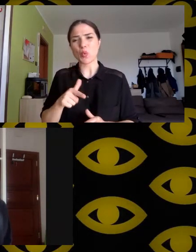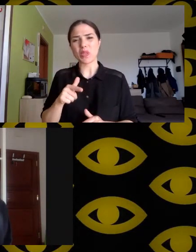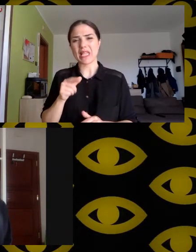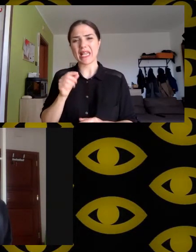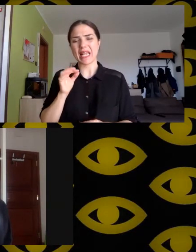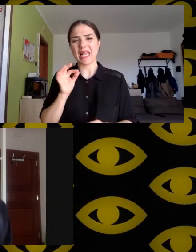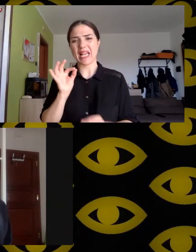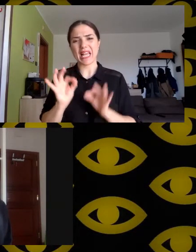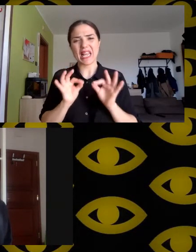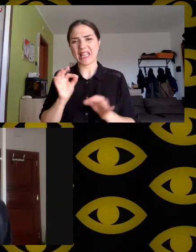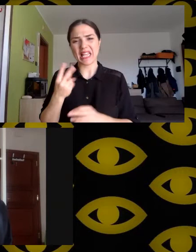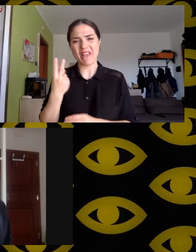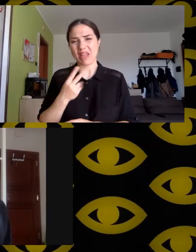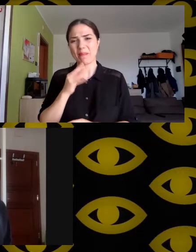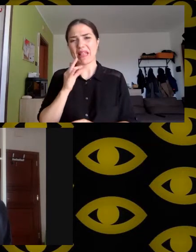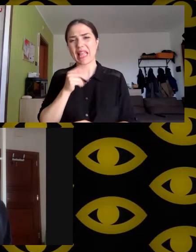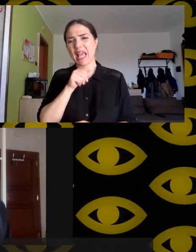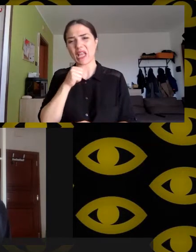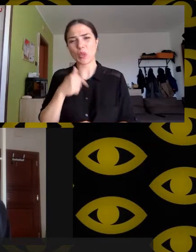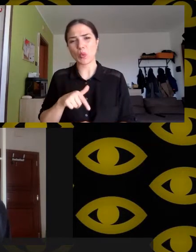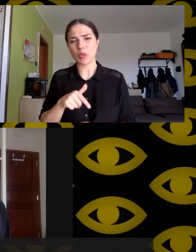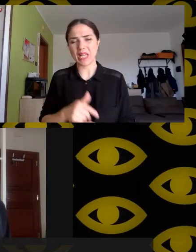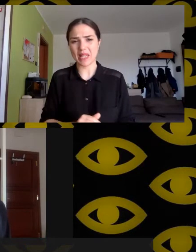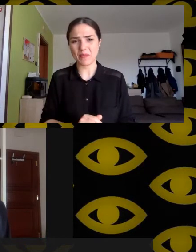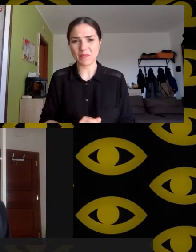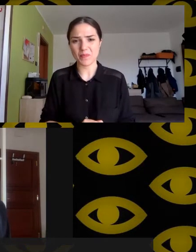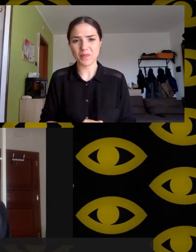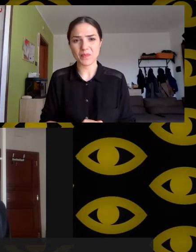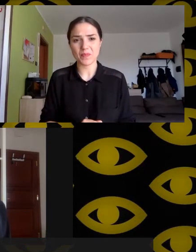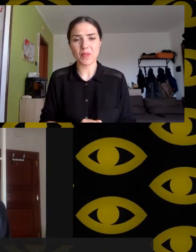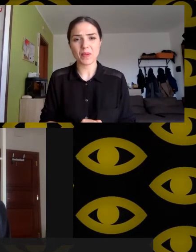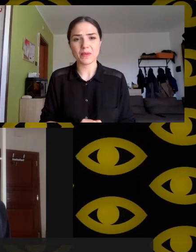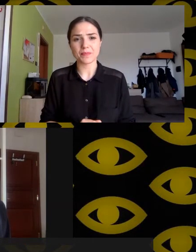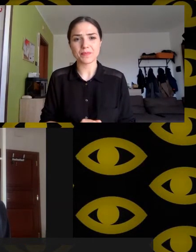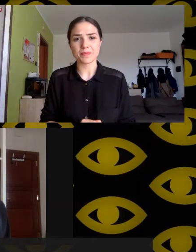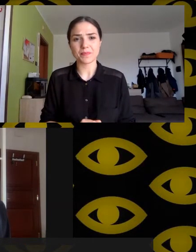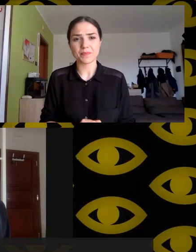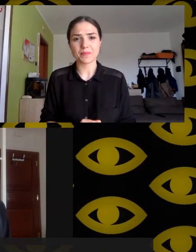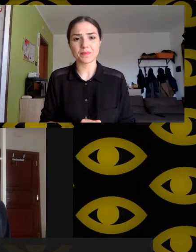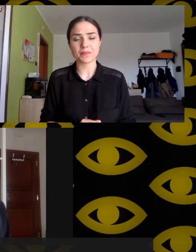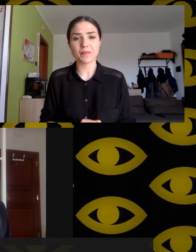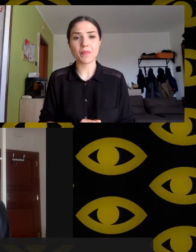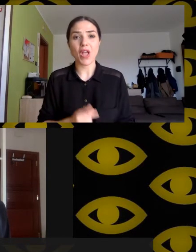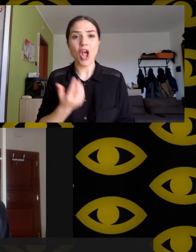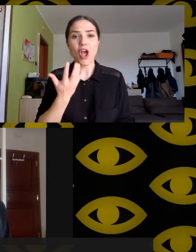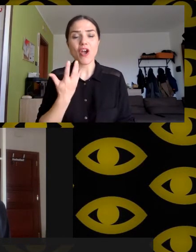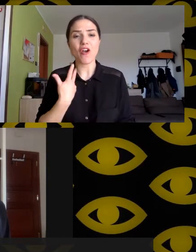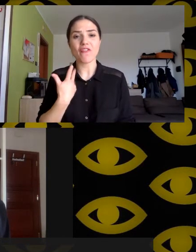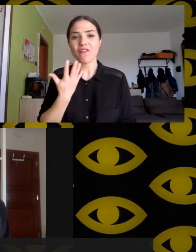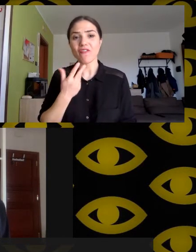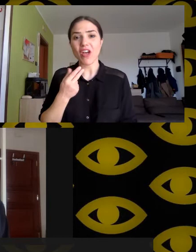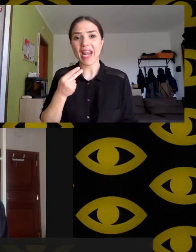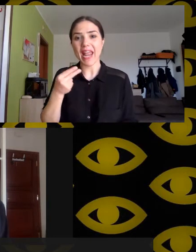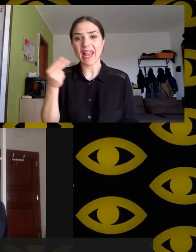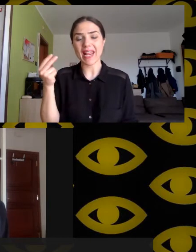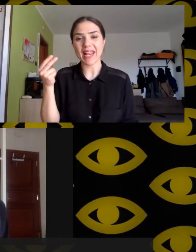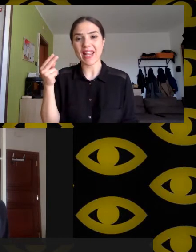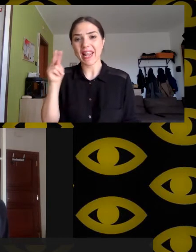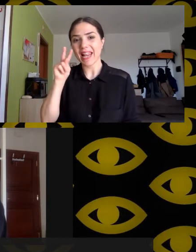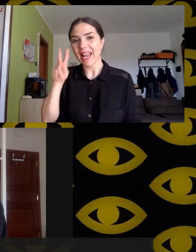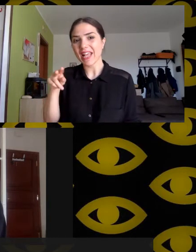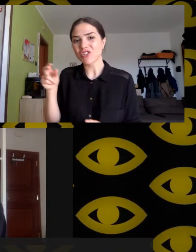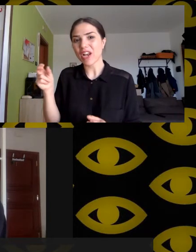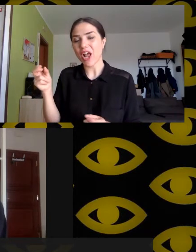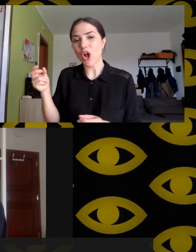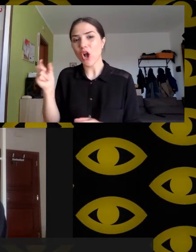capito il tuo messaggio. Chi lo vuole approfondire andrà a vedersi su internet. Io vorrei leggere i commenti di Rossella, che dice: grazie Annalisa,